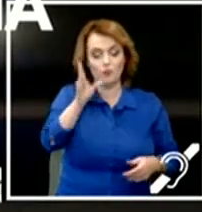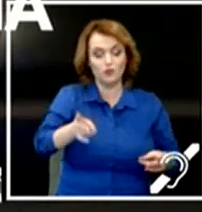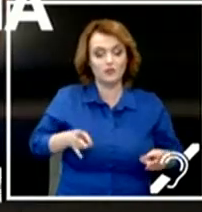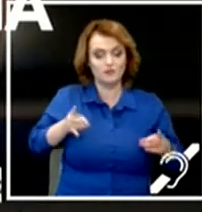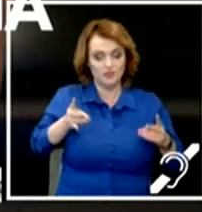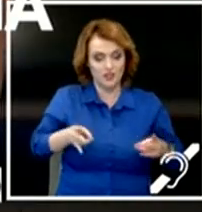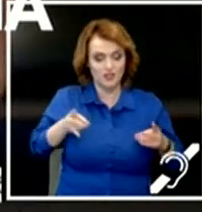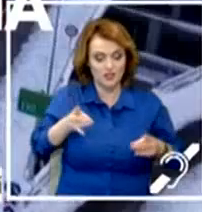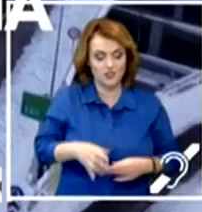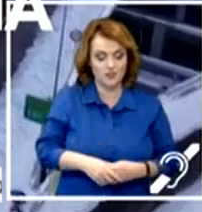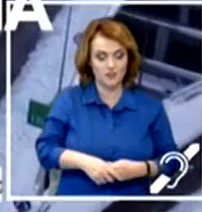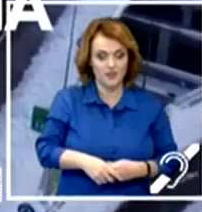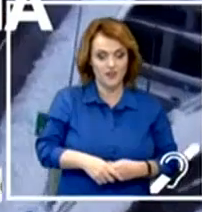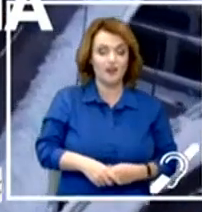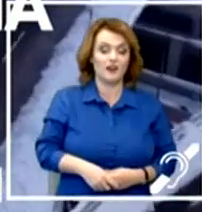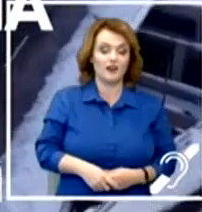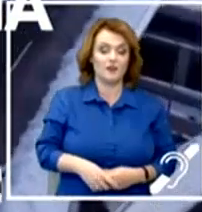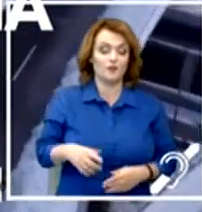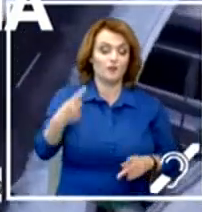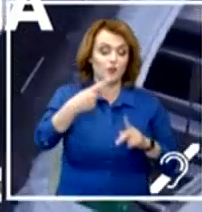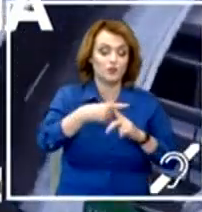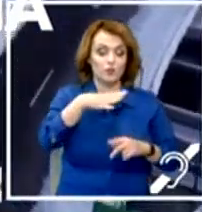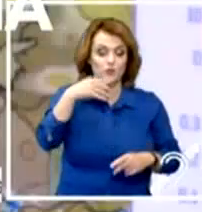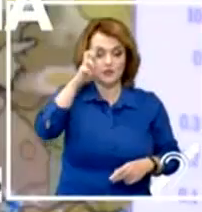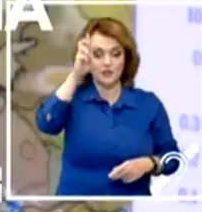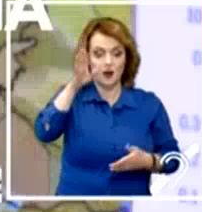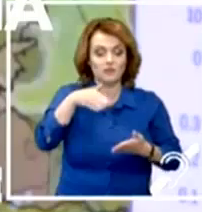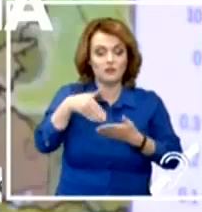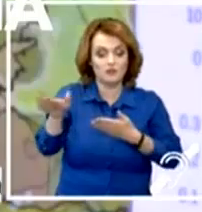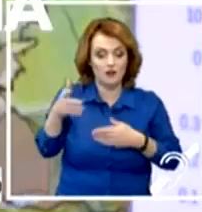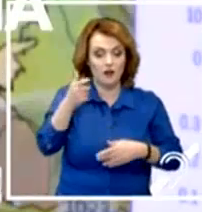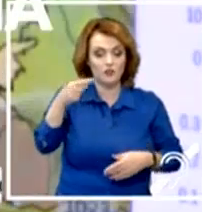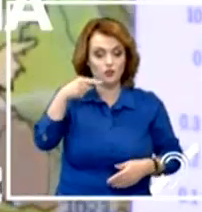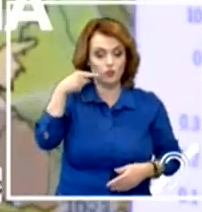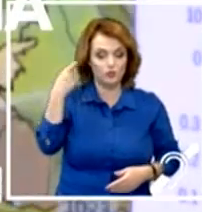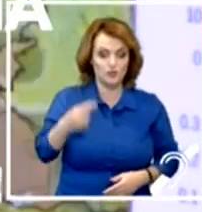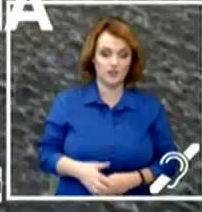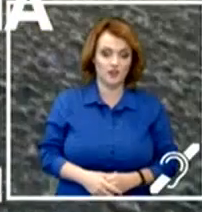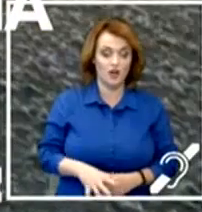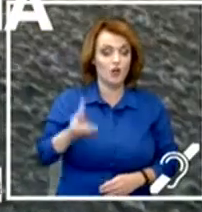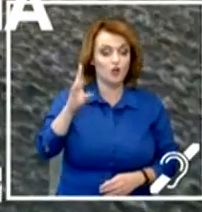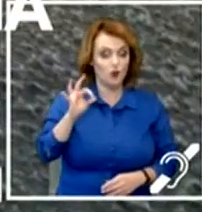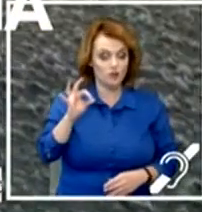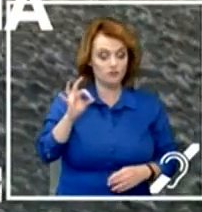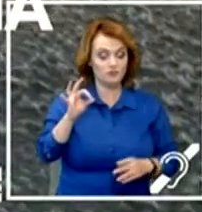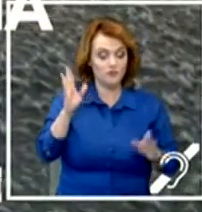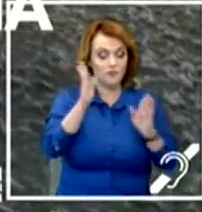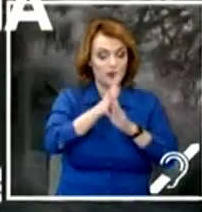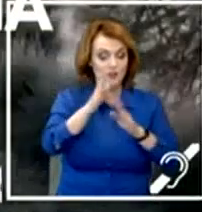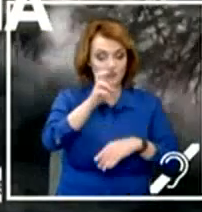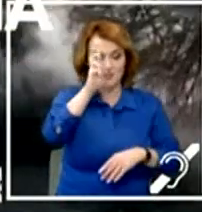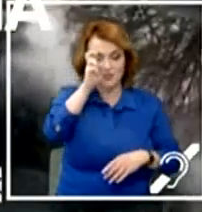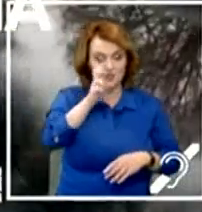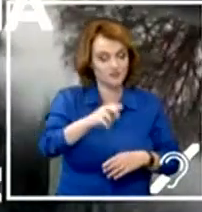ieftin rusesc. Din acest motiv, apropierea iernii face pe economiști să fie mai atenți la previziunile meteo. Ce speranțe le